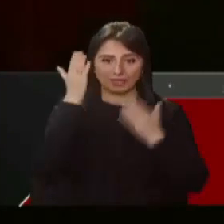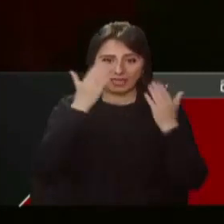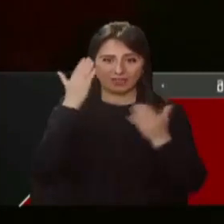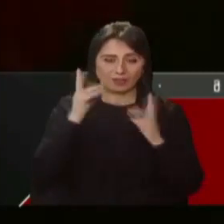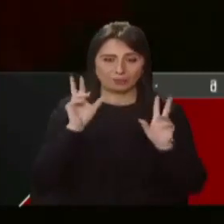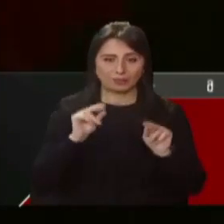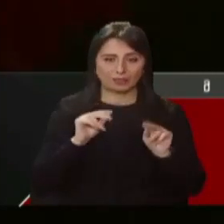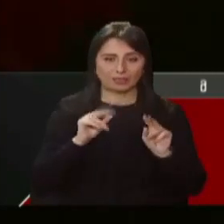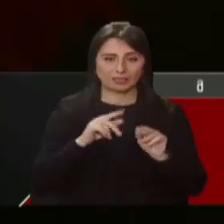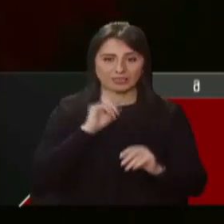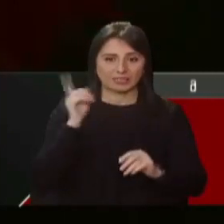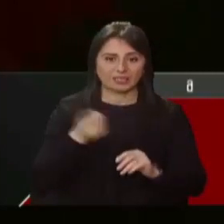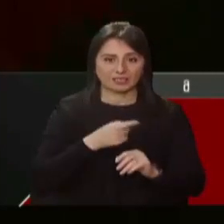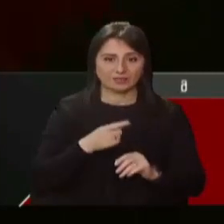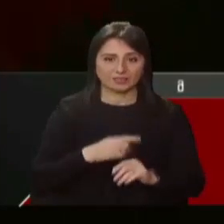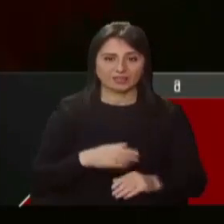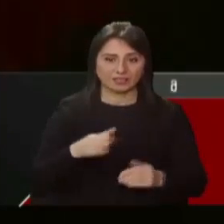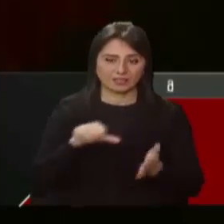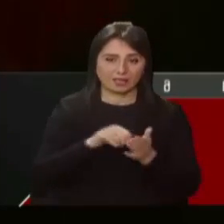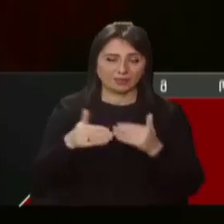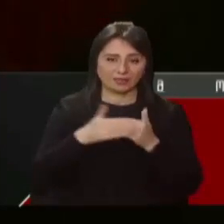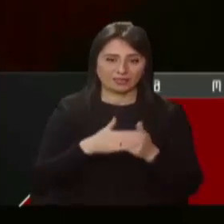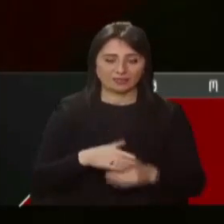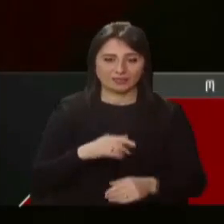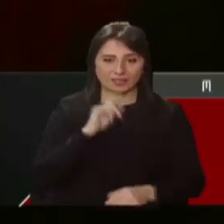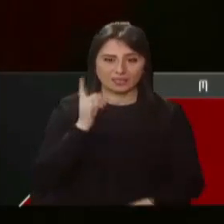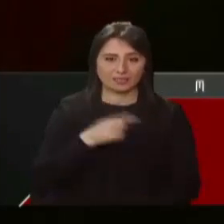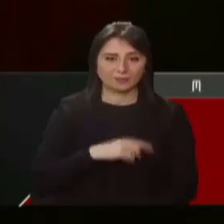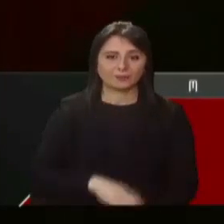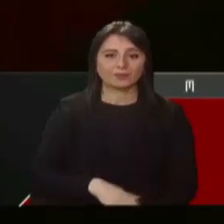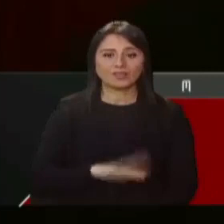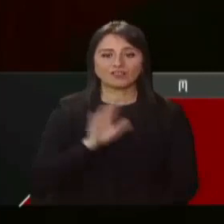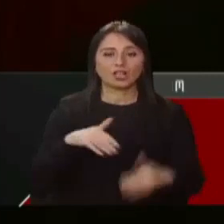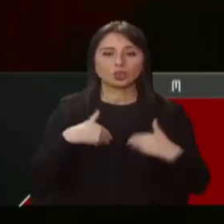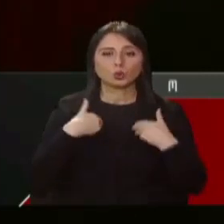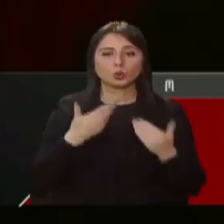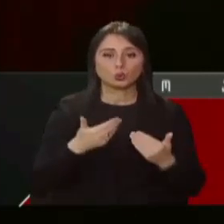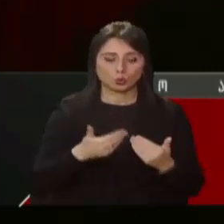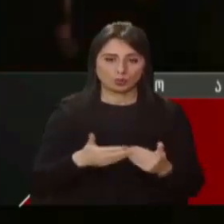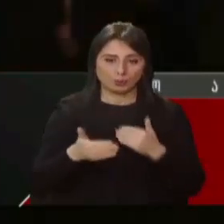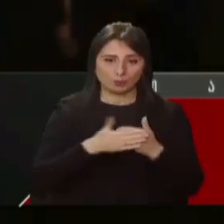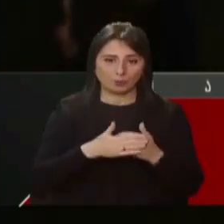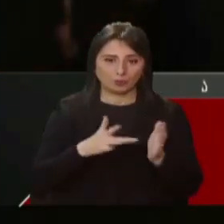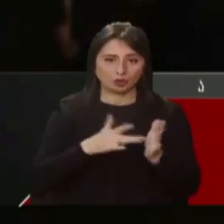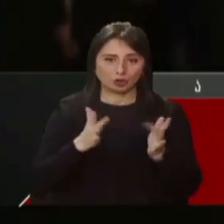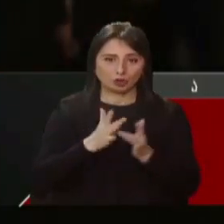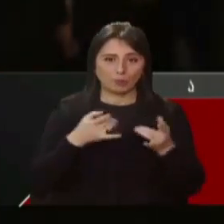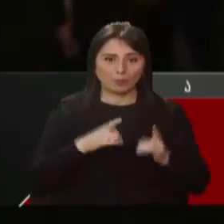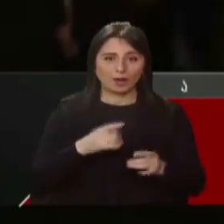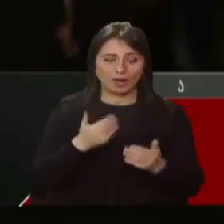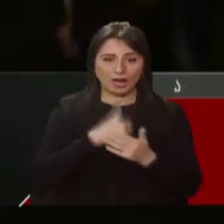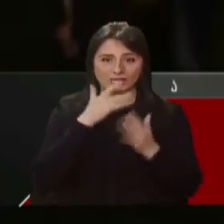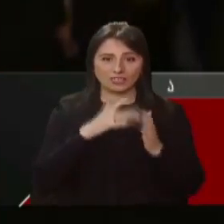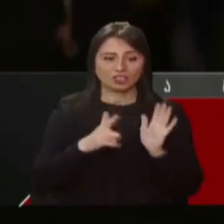და ბედნიერ წელს, ამდენ წელს და ყველას ვლოცავ ამდენ შობაახალწელს. 7 იანვრის